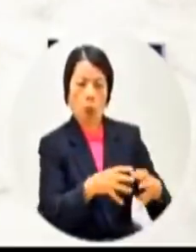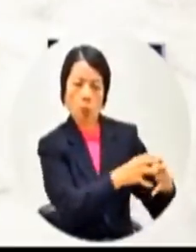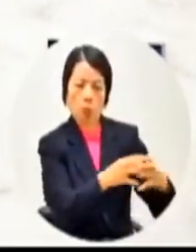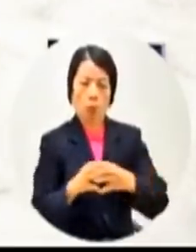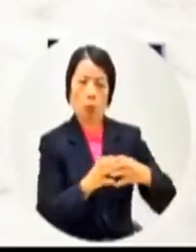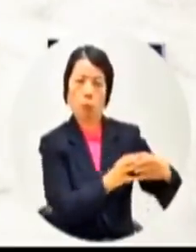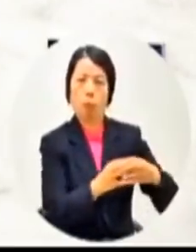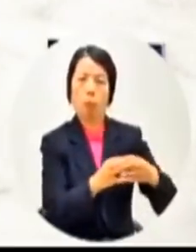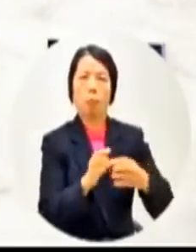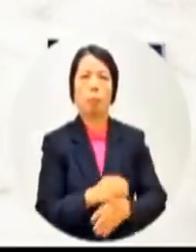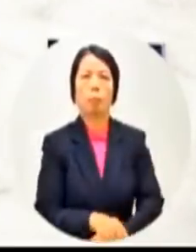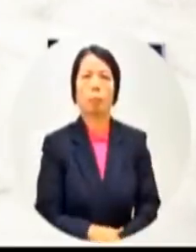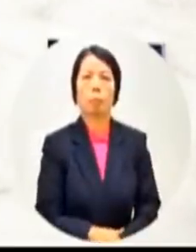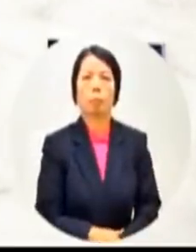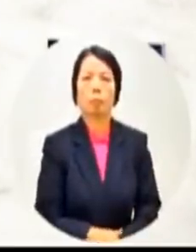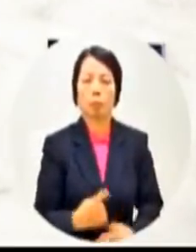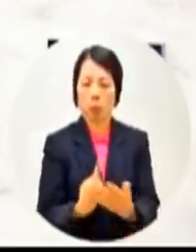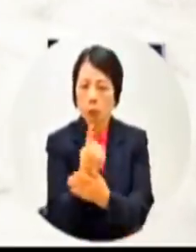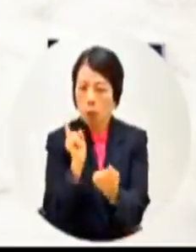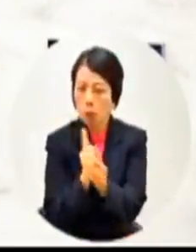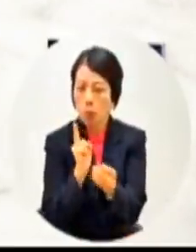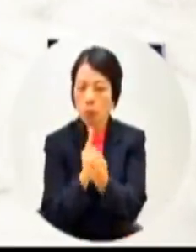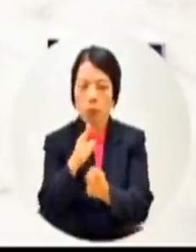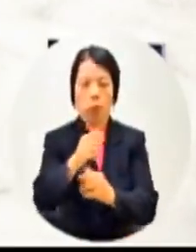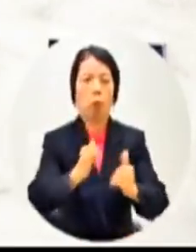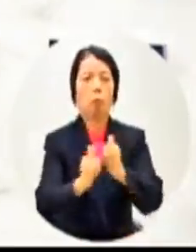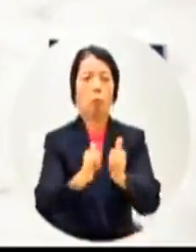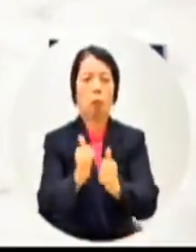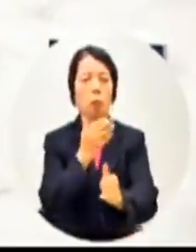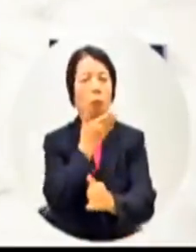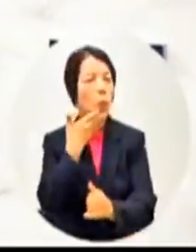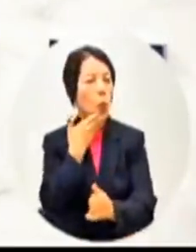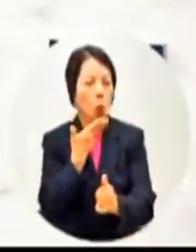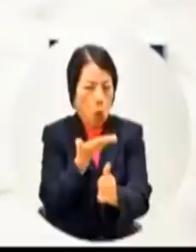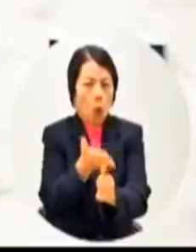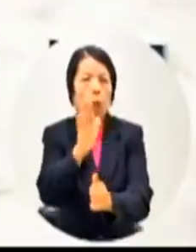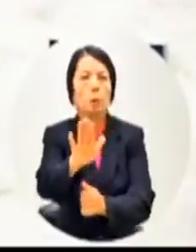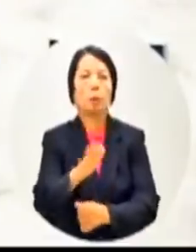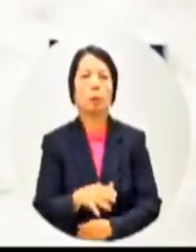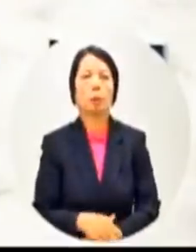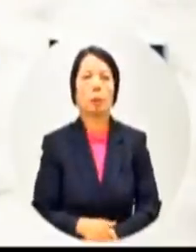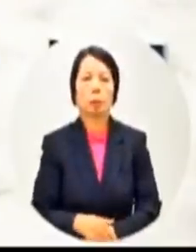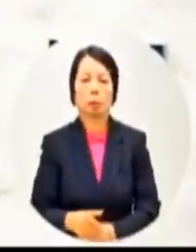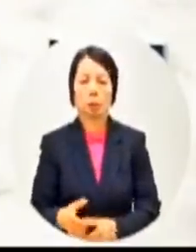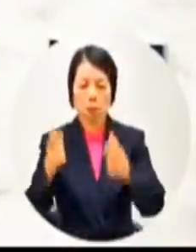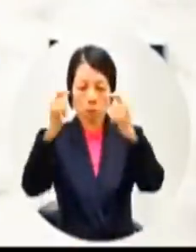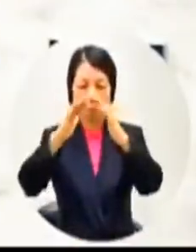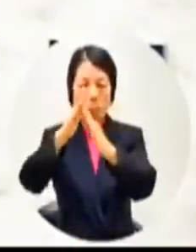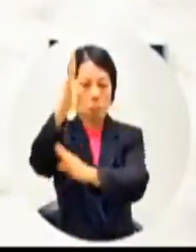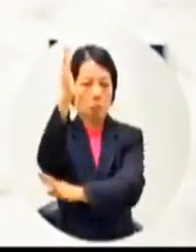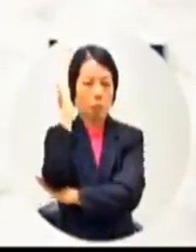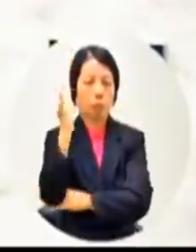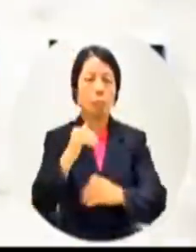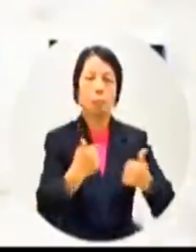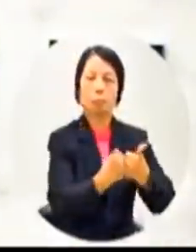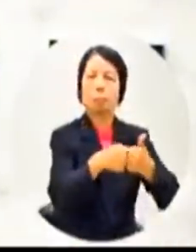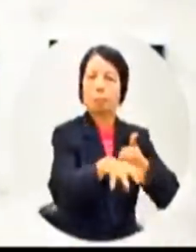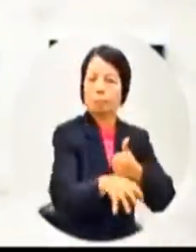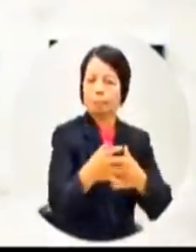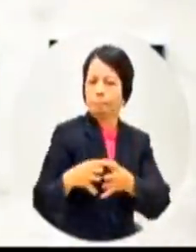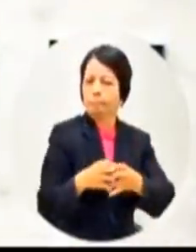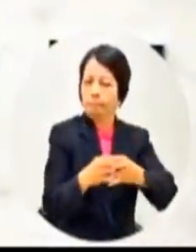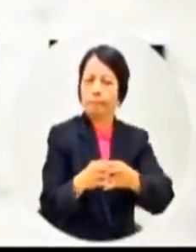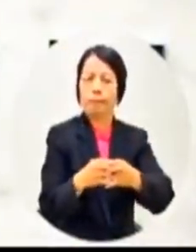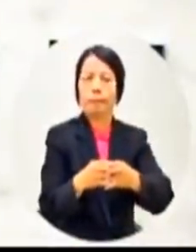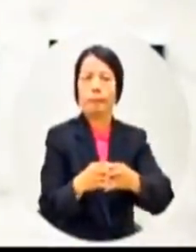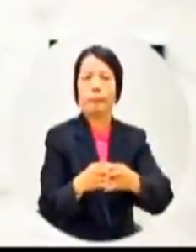大多数市民有利的，我们市政府跟议会是携手合作的，我相信市民一定会感受得到。